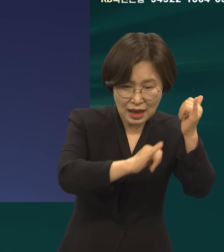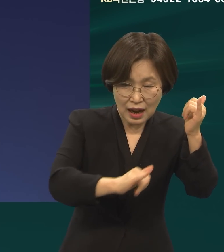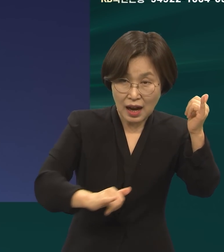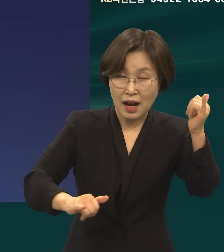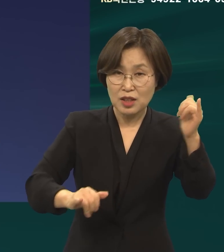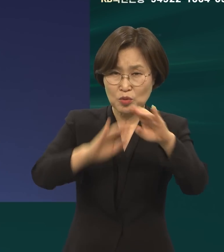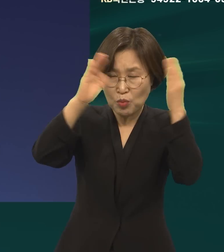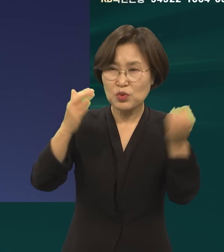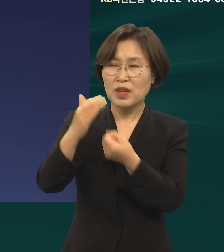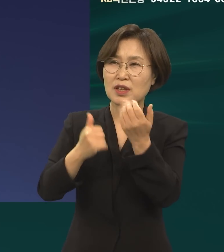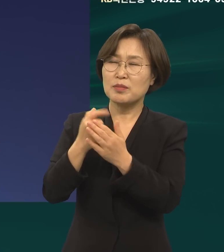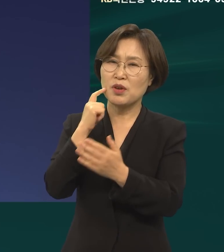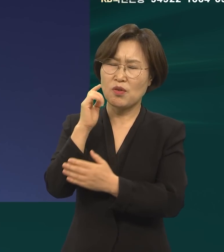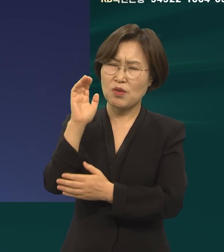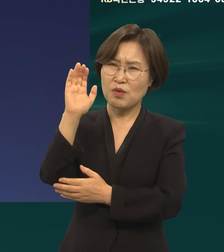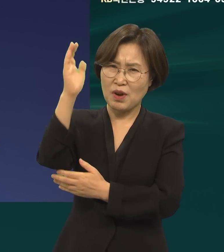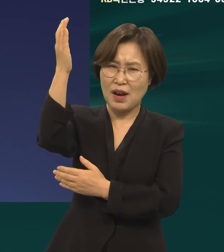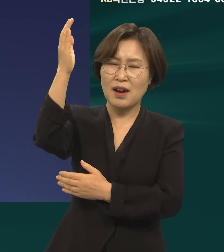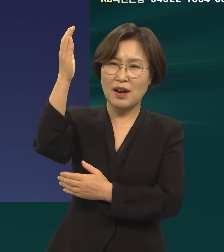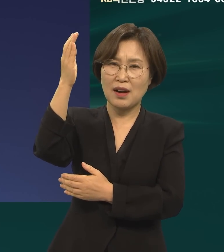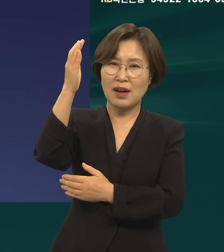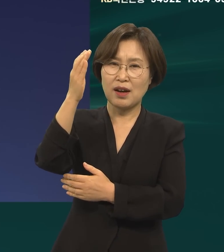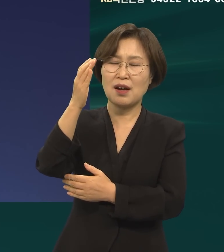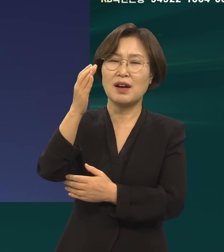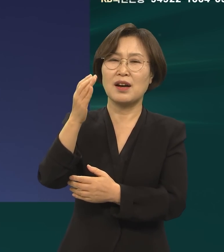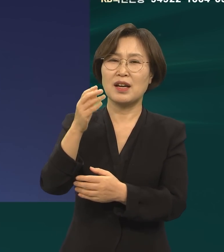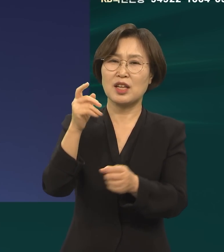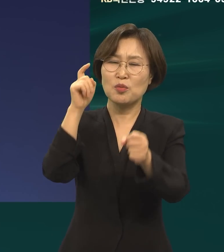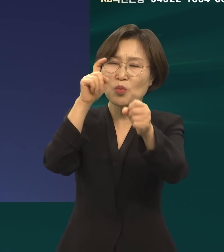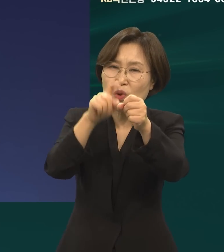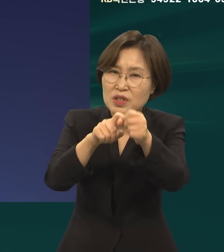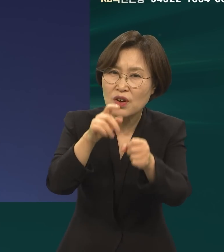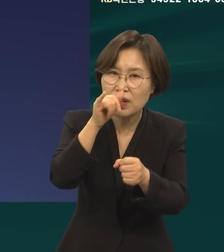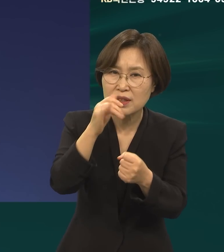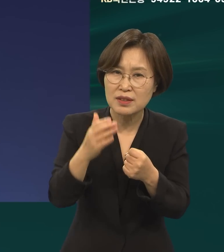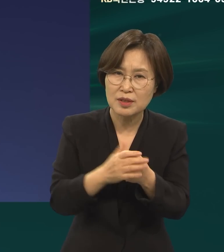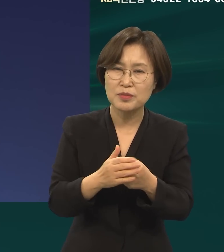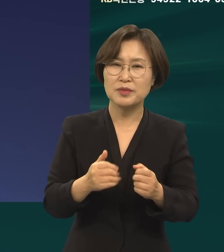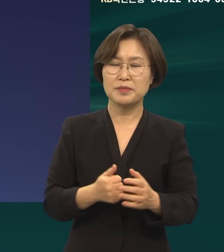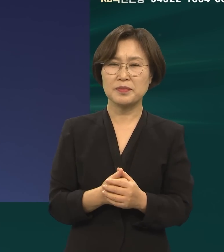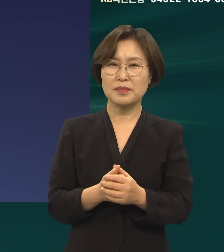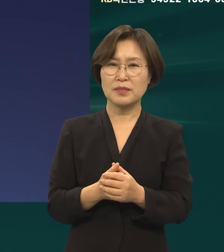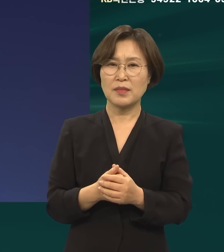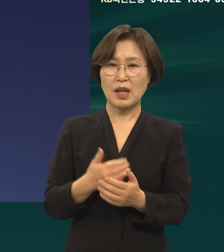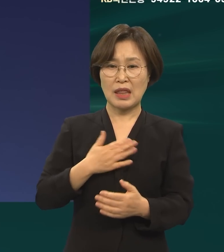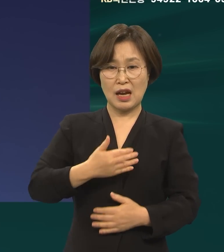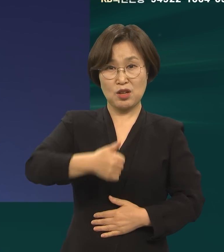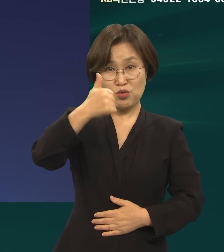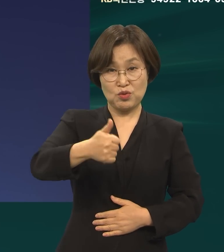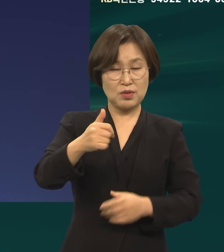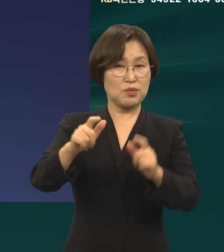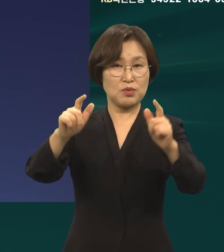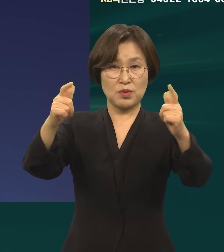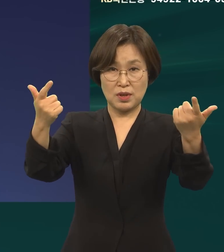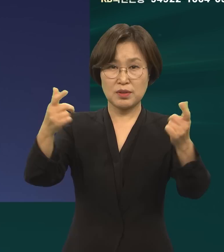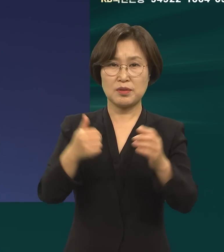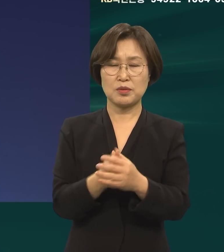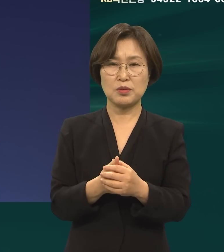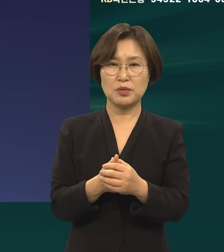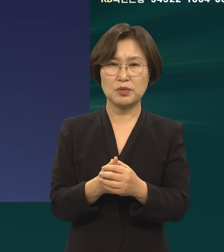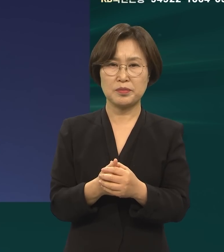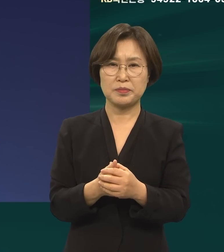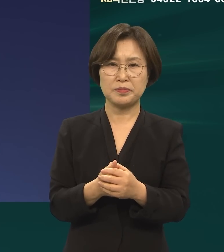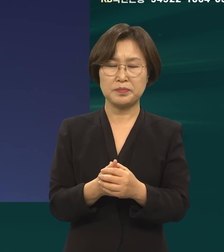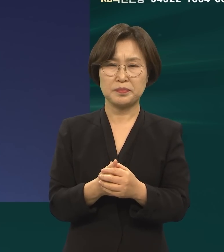위해 있기 때문입니다. 우리 모두는 이 역사 속에 마침표를 찍는 사람들도 아니고 주인공으로 등장하는 사람들도 아니고